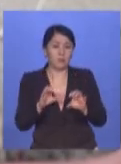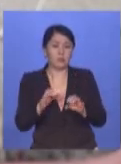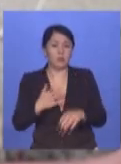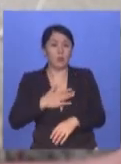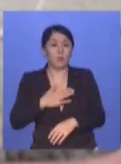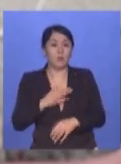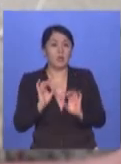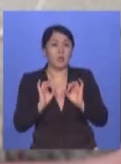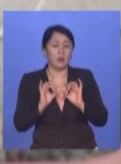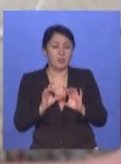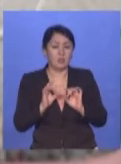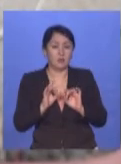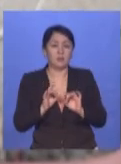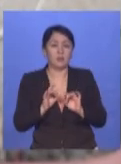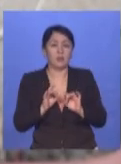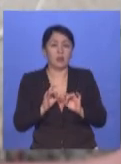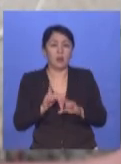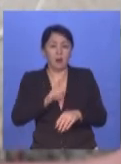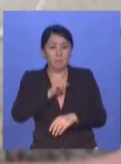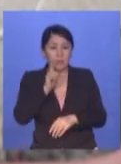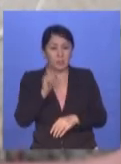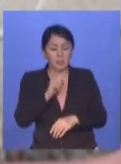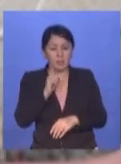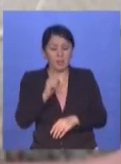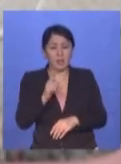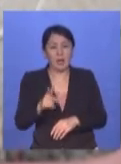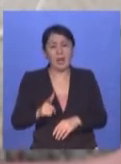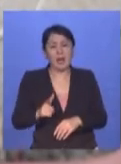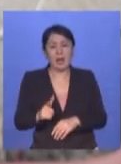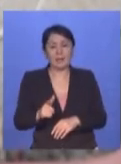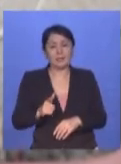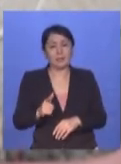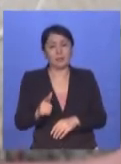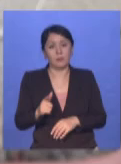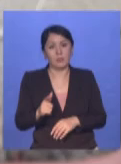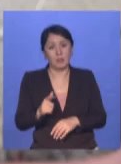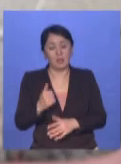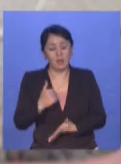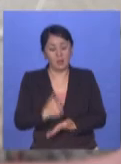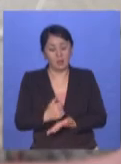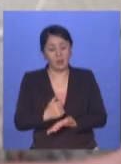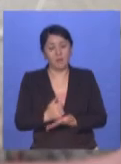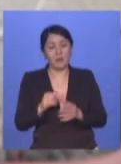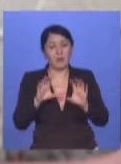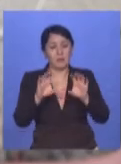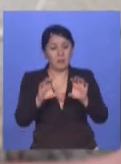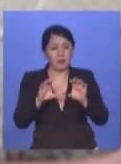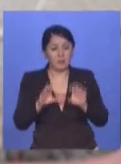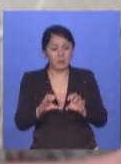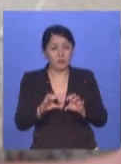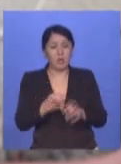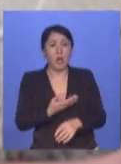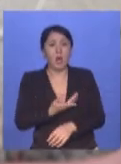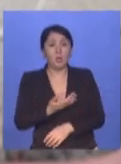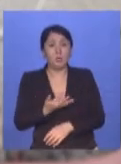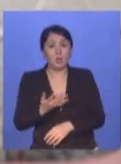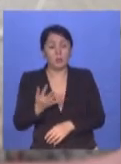Өзімнің баяндамамда жастар арасындағы біздің конституциямызды